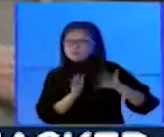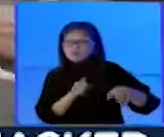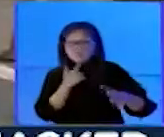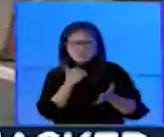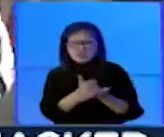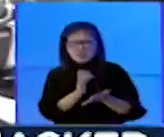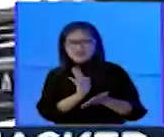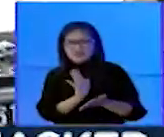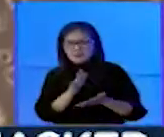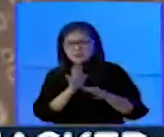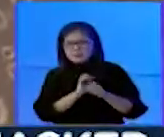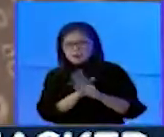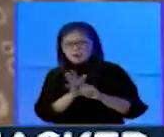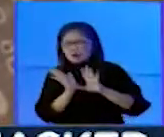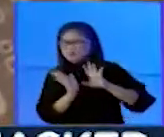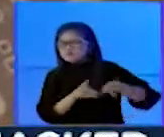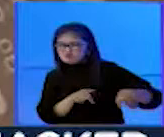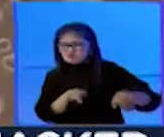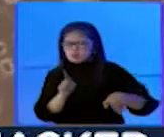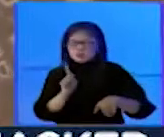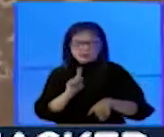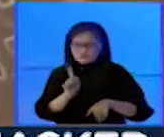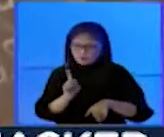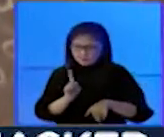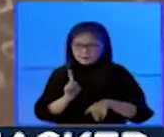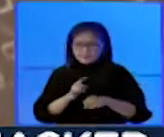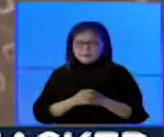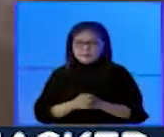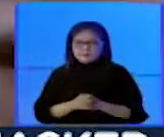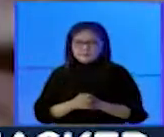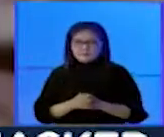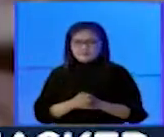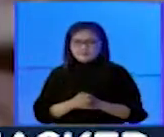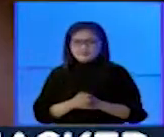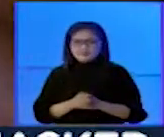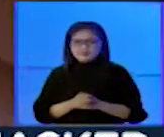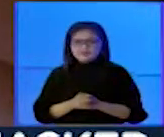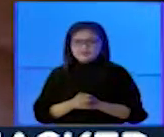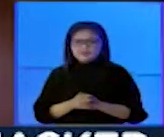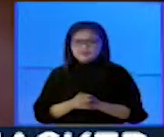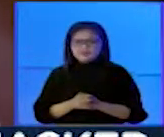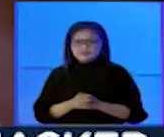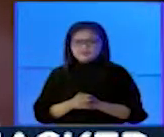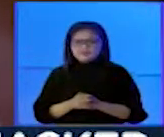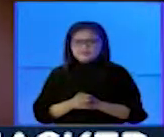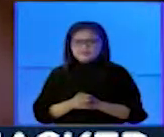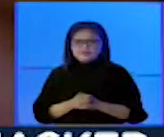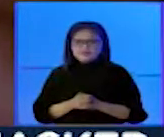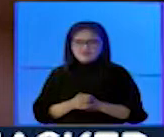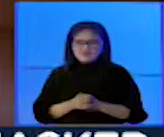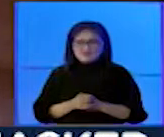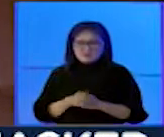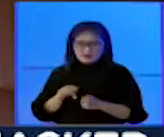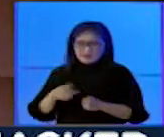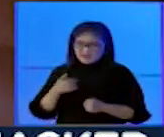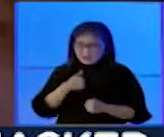corona ini mungkin ya mungkin gitu lah, jadi menganggap enteng. Yang pernah kena dengan saya tanpa